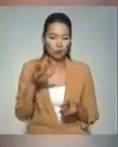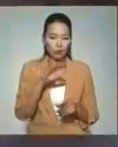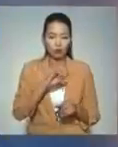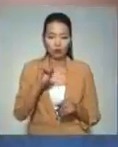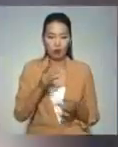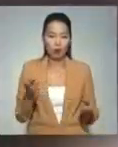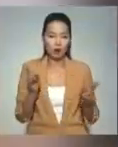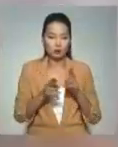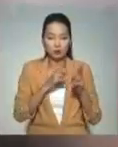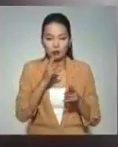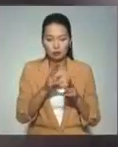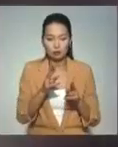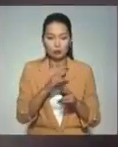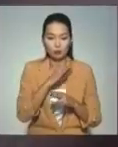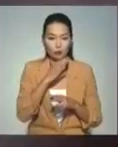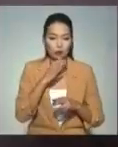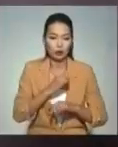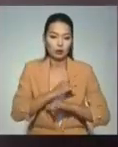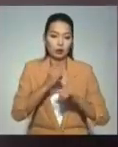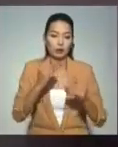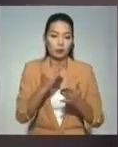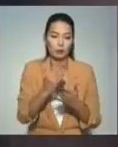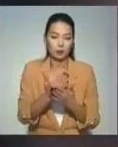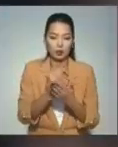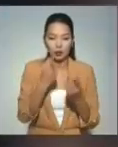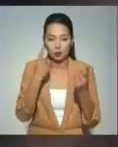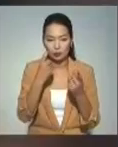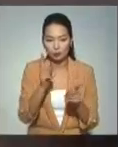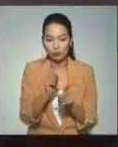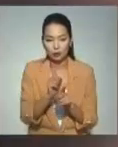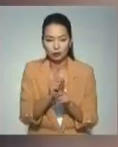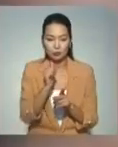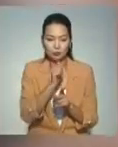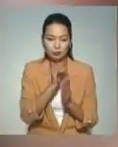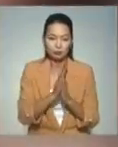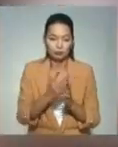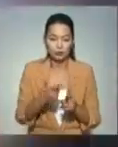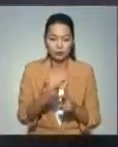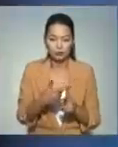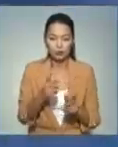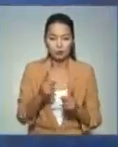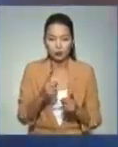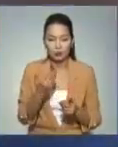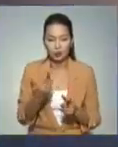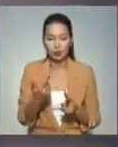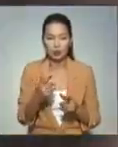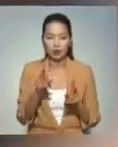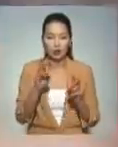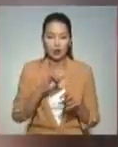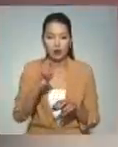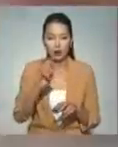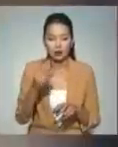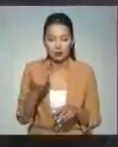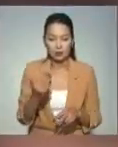жолаушылардың шағымдары азай ер емес. Бізбен байланысқан азамат өз есімін құпия қалдыруды сұрады. Себебі бұдан кейін өз аталған әуе